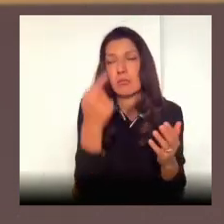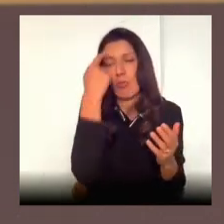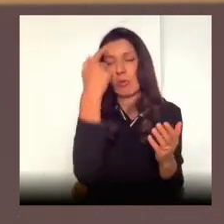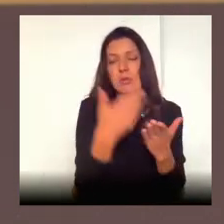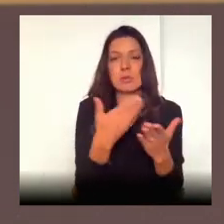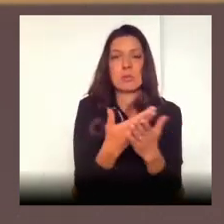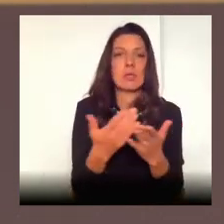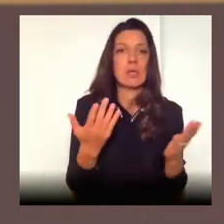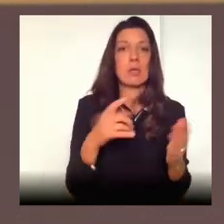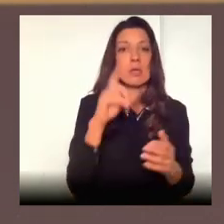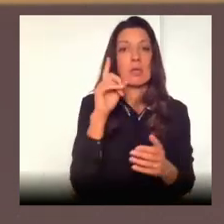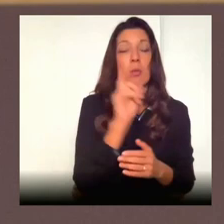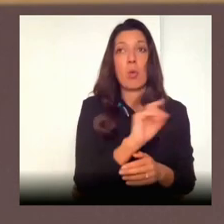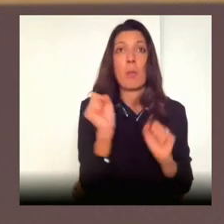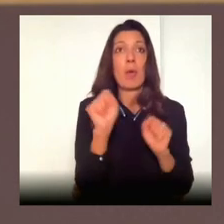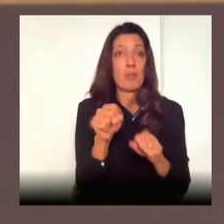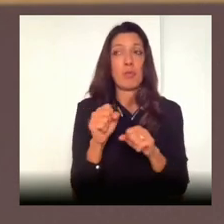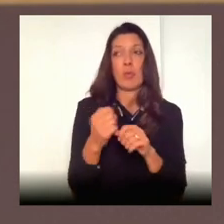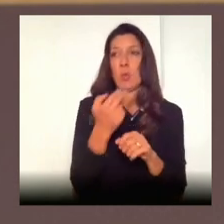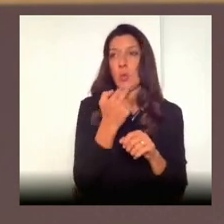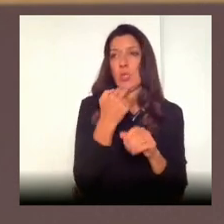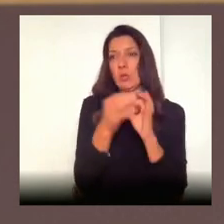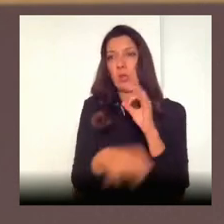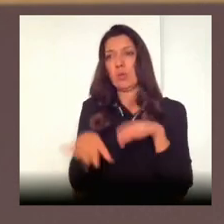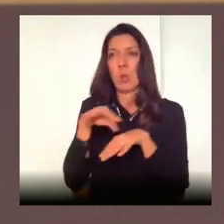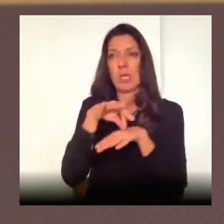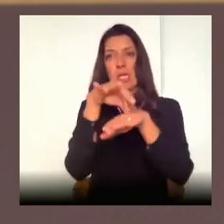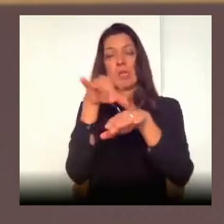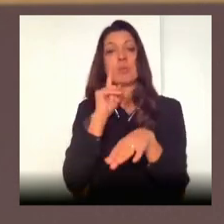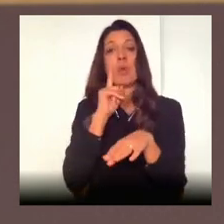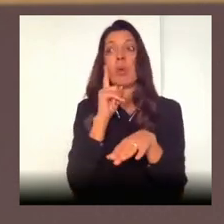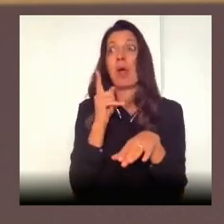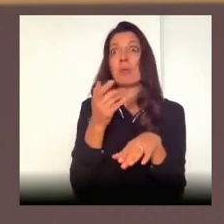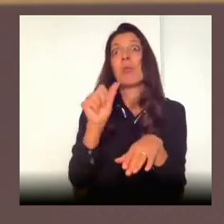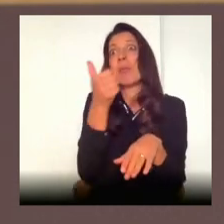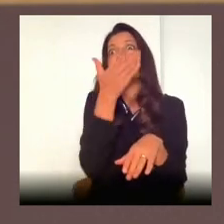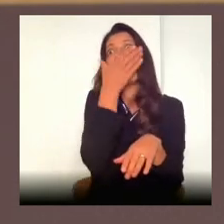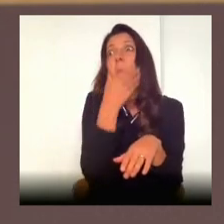on s'est dit, on va se diriger vers le guidage parce que la beauté du geste, déjà,